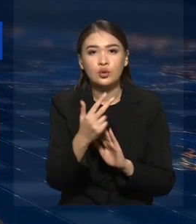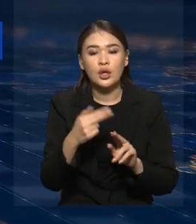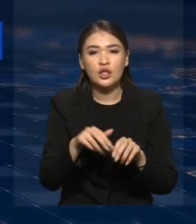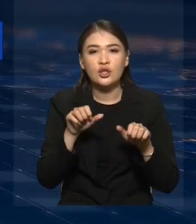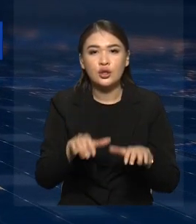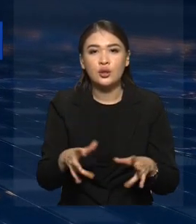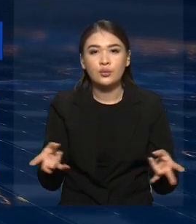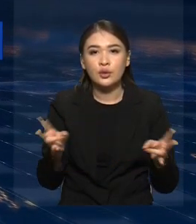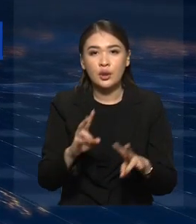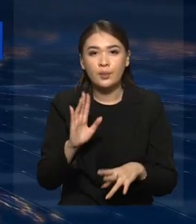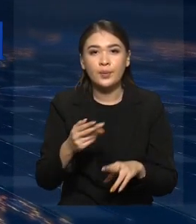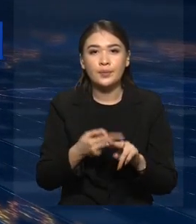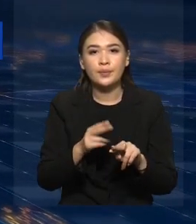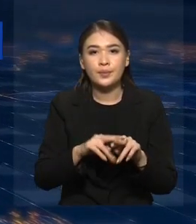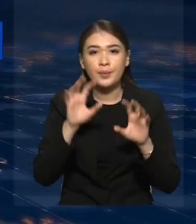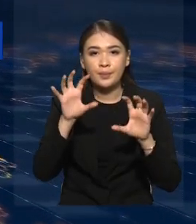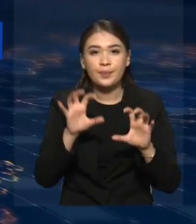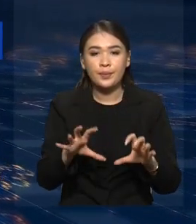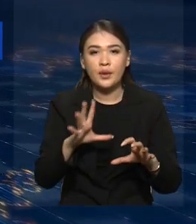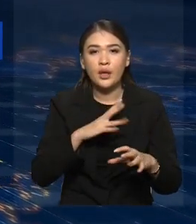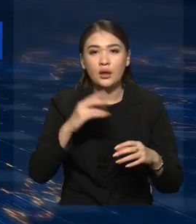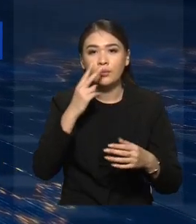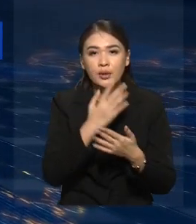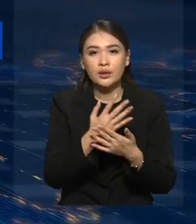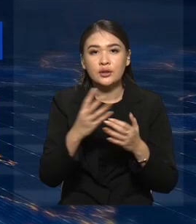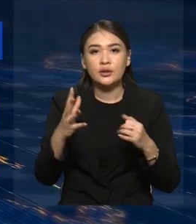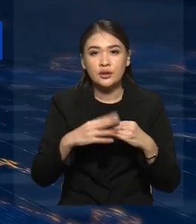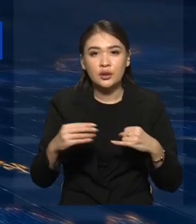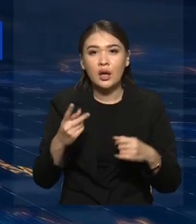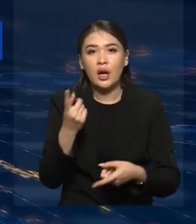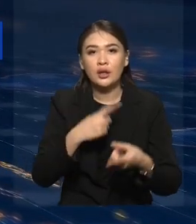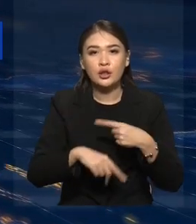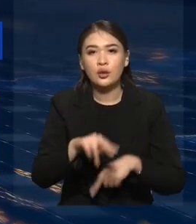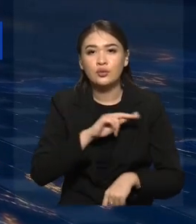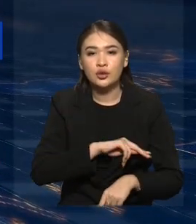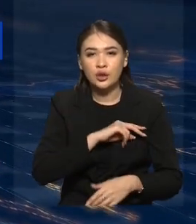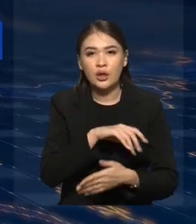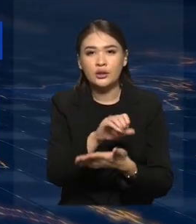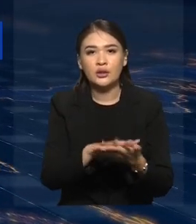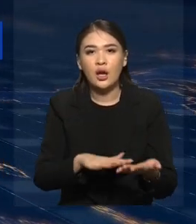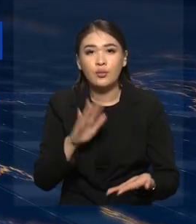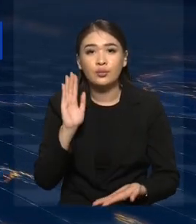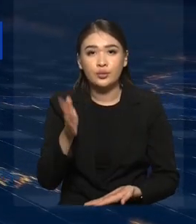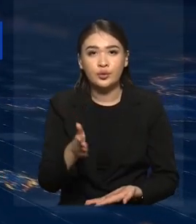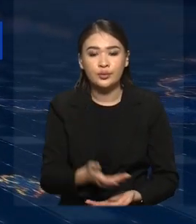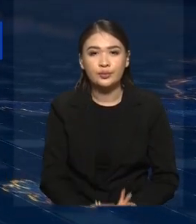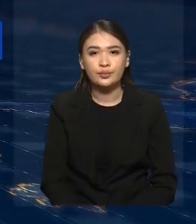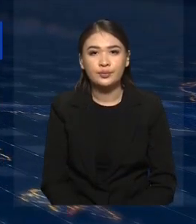күшінде қалды. Десе де заңсыз үлестірілген жер телімдерін анықтау және қайтару жұмыстары жалғаса бермек.